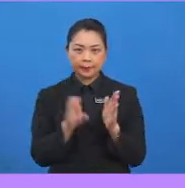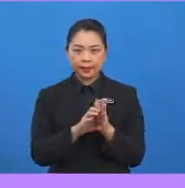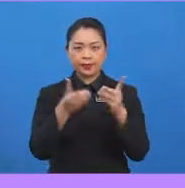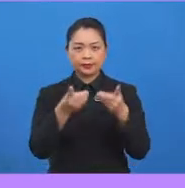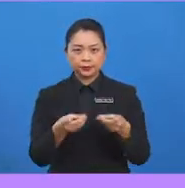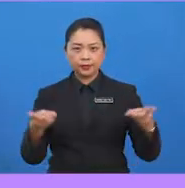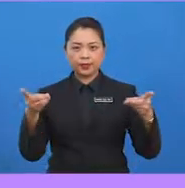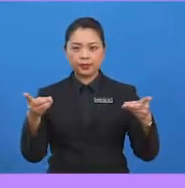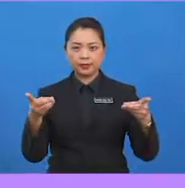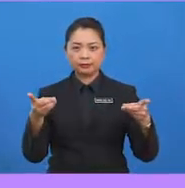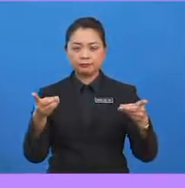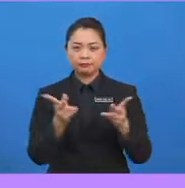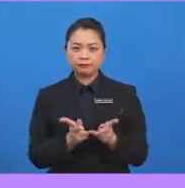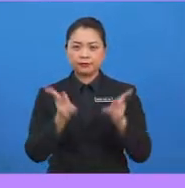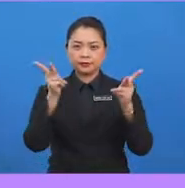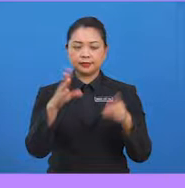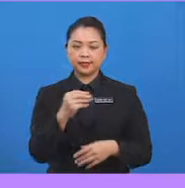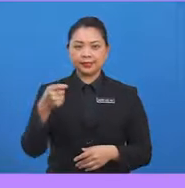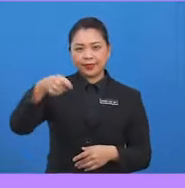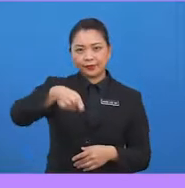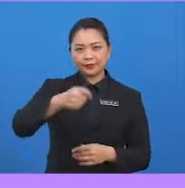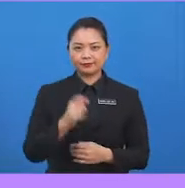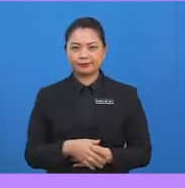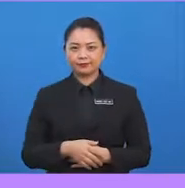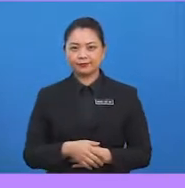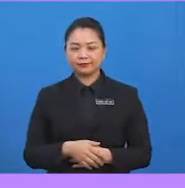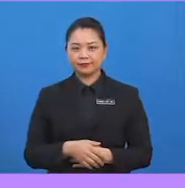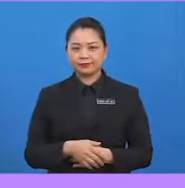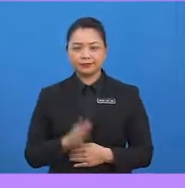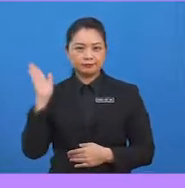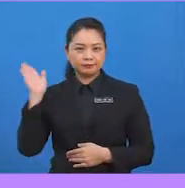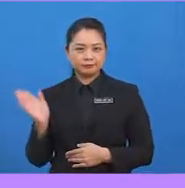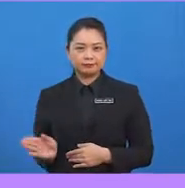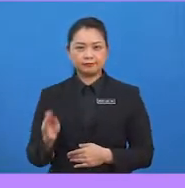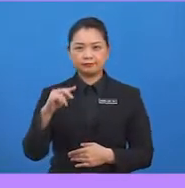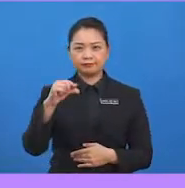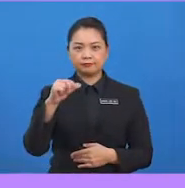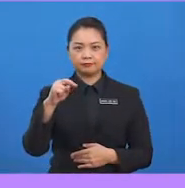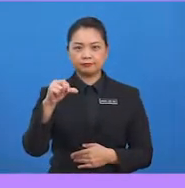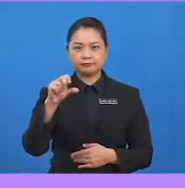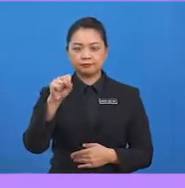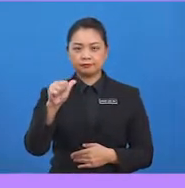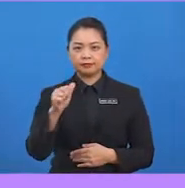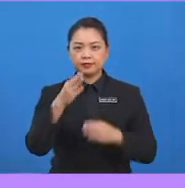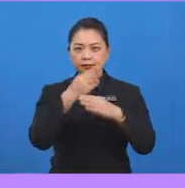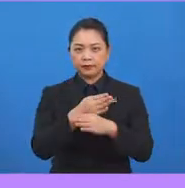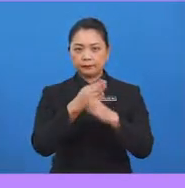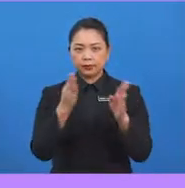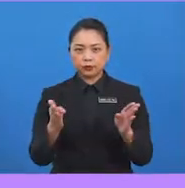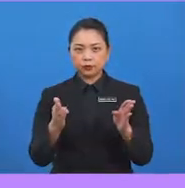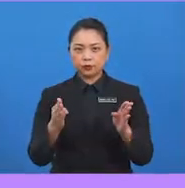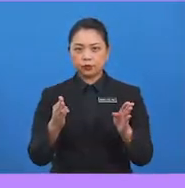dulang, paku hiasan dan teko. Ini gangsa. Gangsa terbentuk